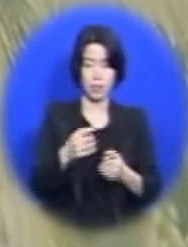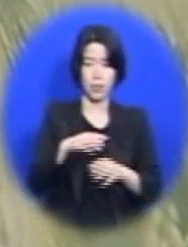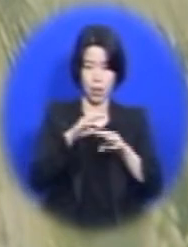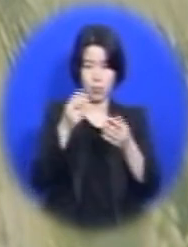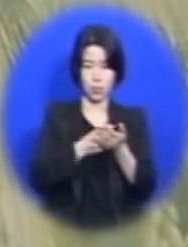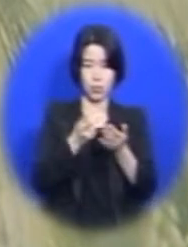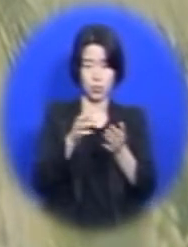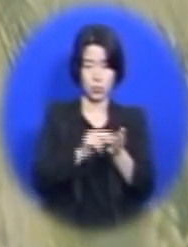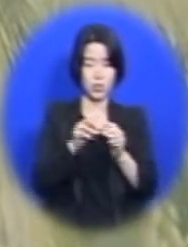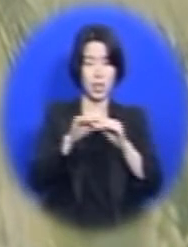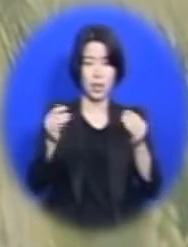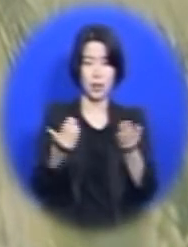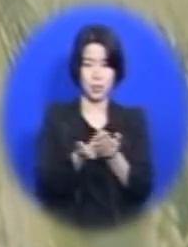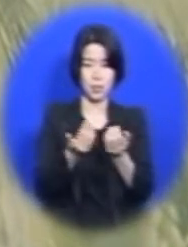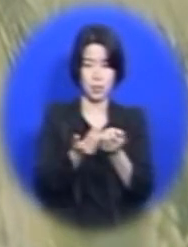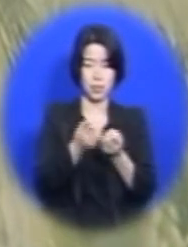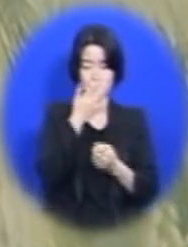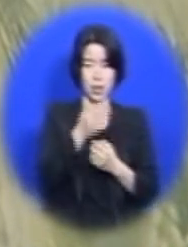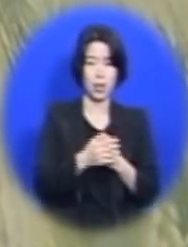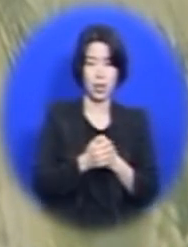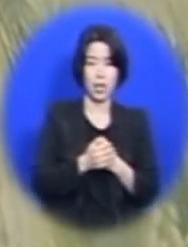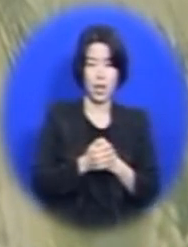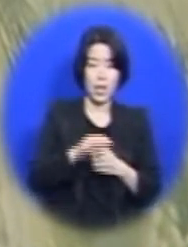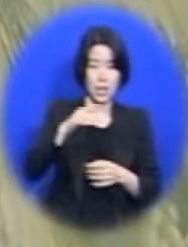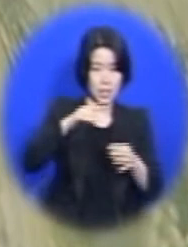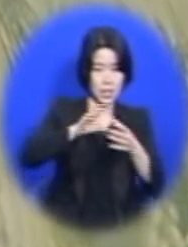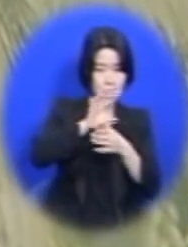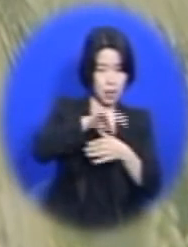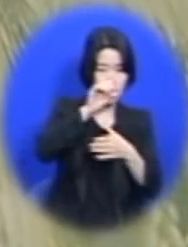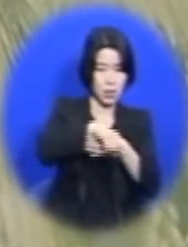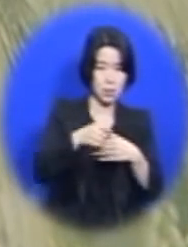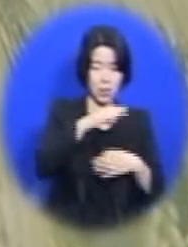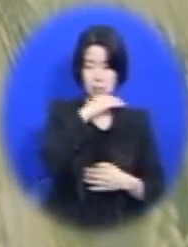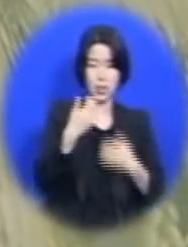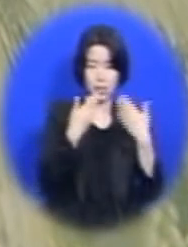우리가 십일조 제대로 하고 첫 열매 감사를 제대로 드리면